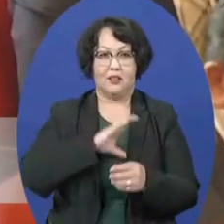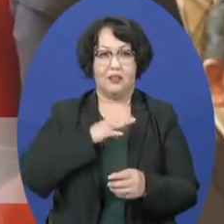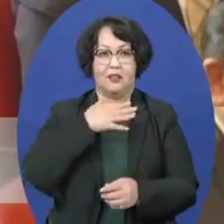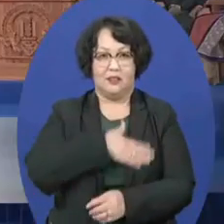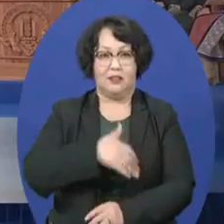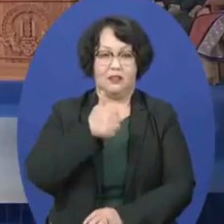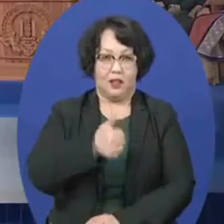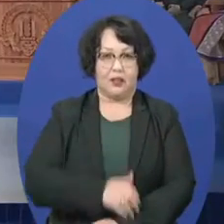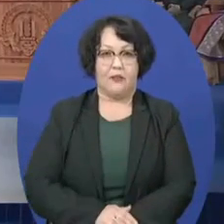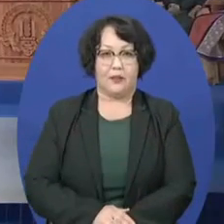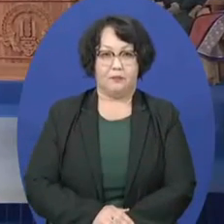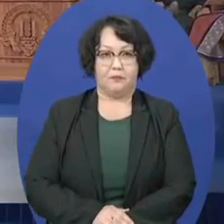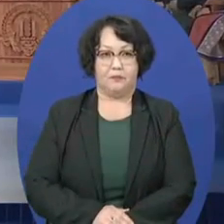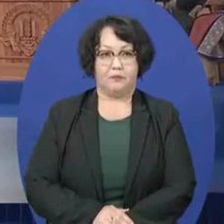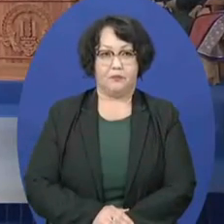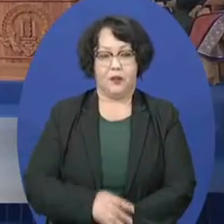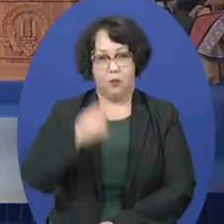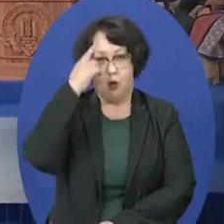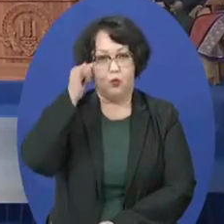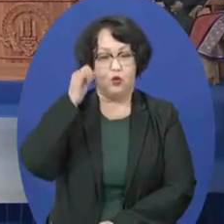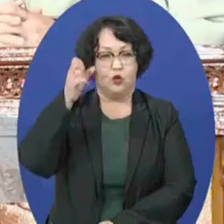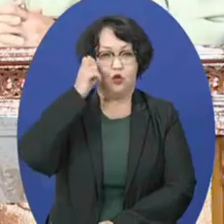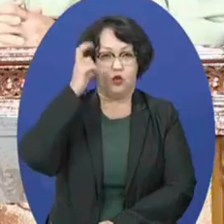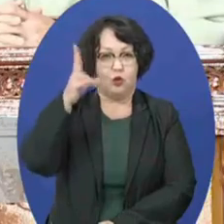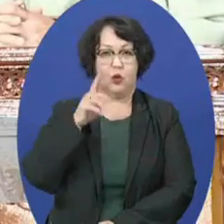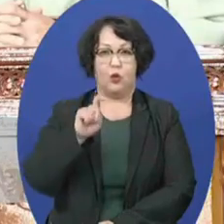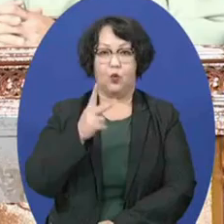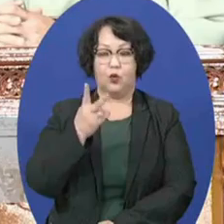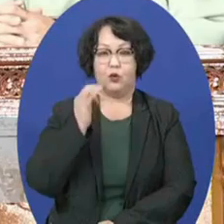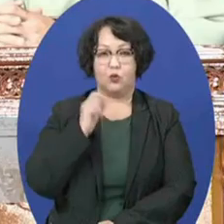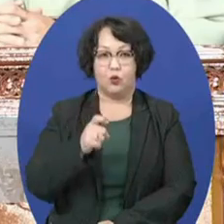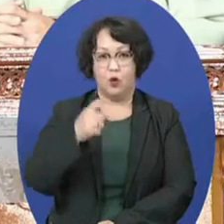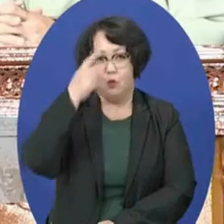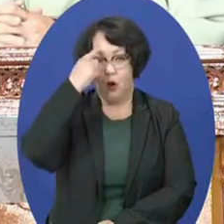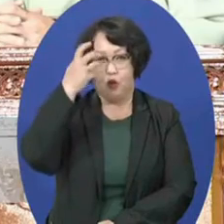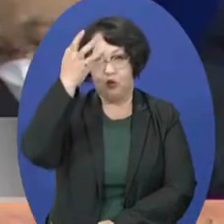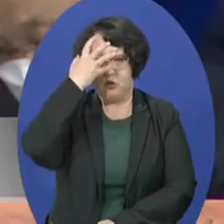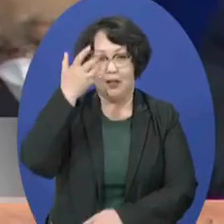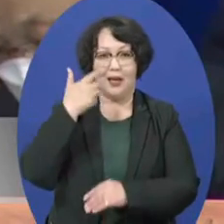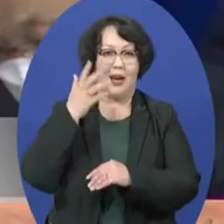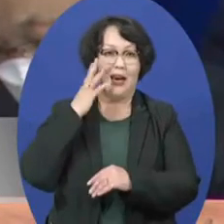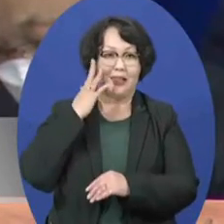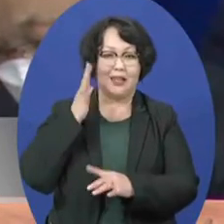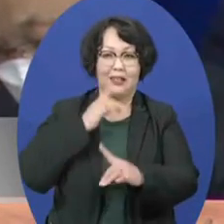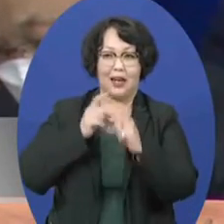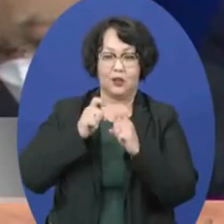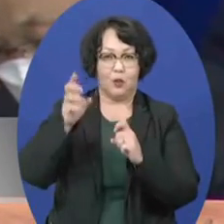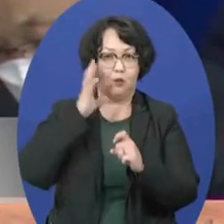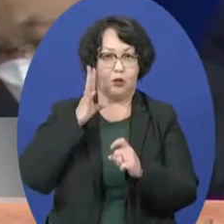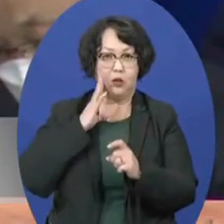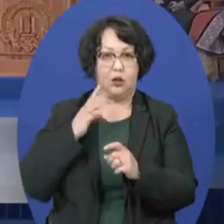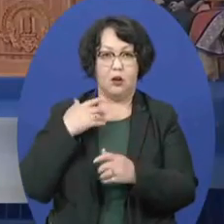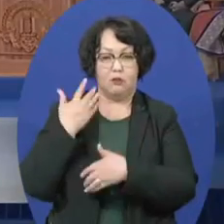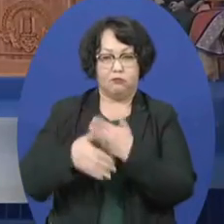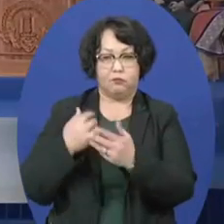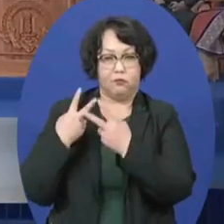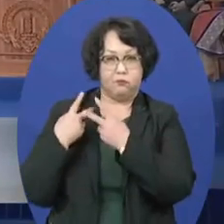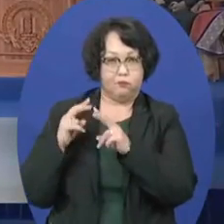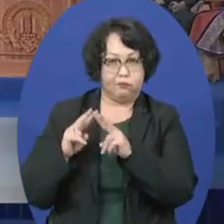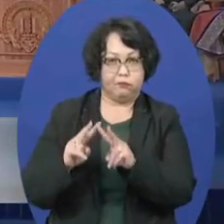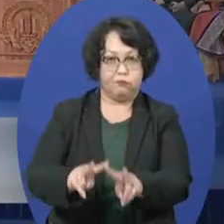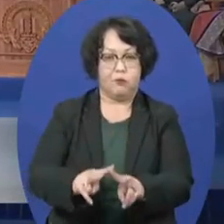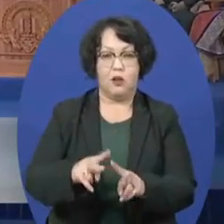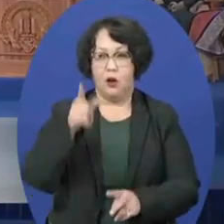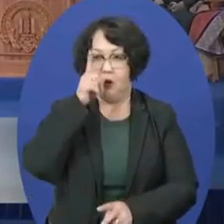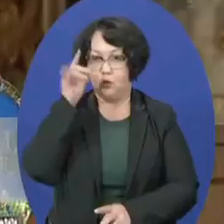байна. Монгол улсын эрхлэгч хөрөлсөхийн хувьд монгол төрийн гадаад бодлогын залгам чанарыг хангаж,